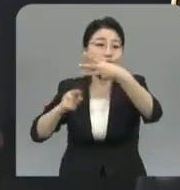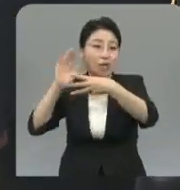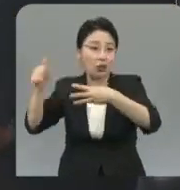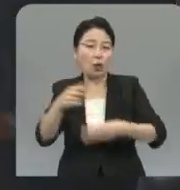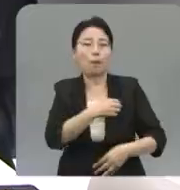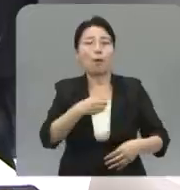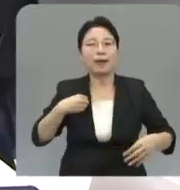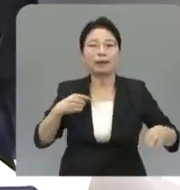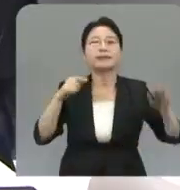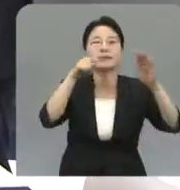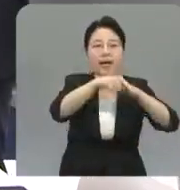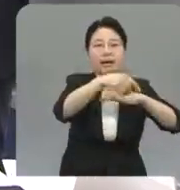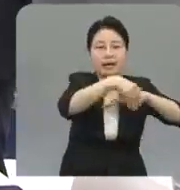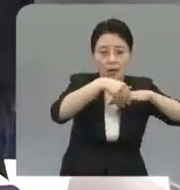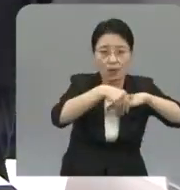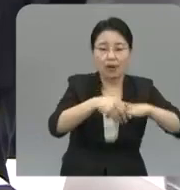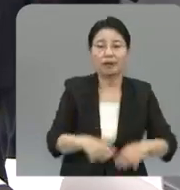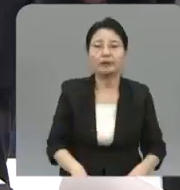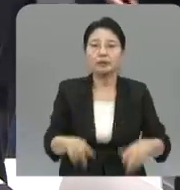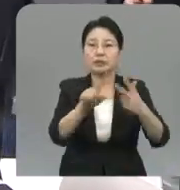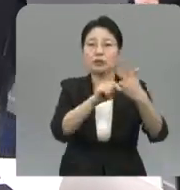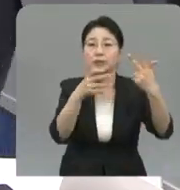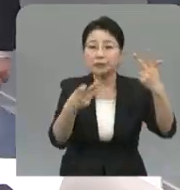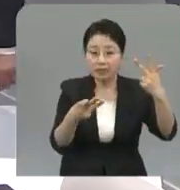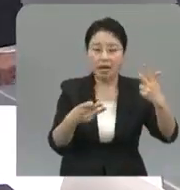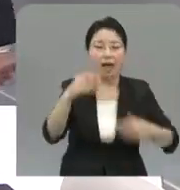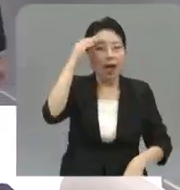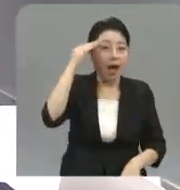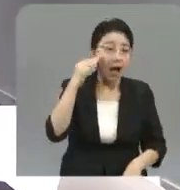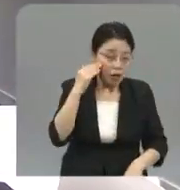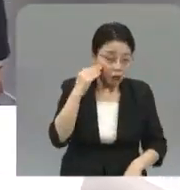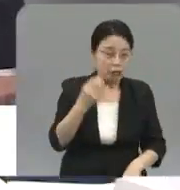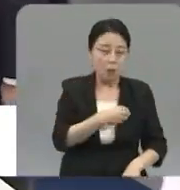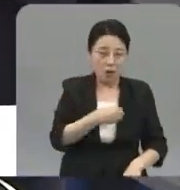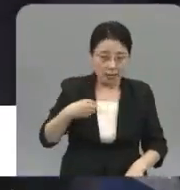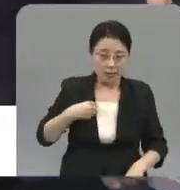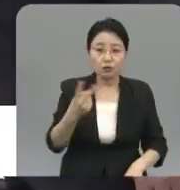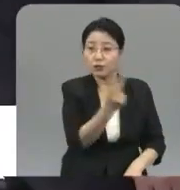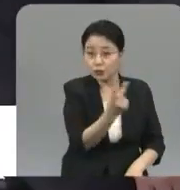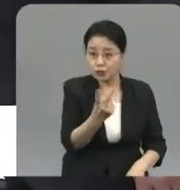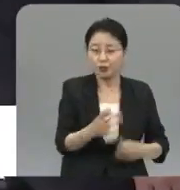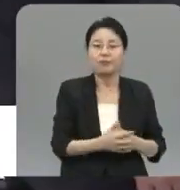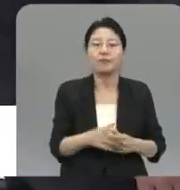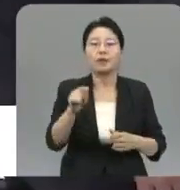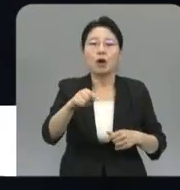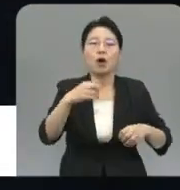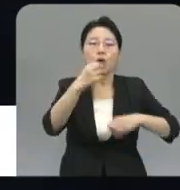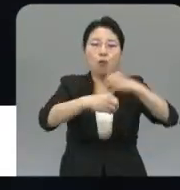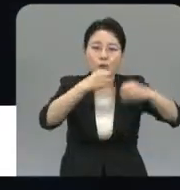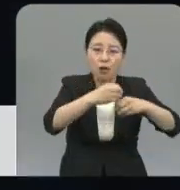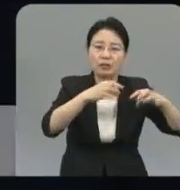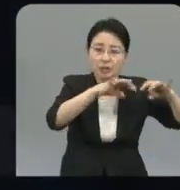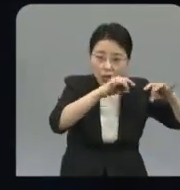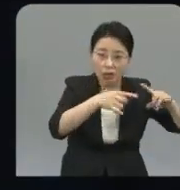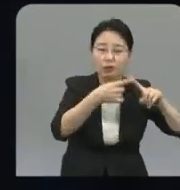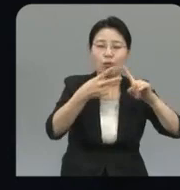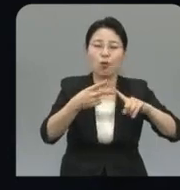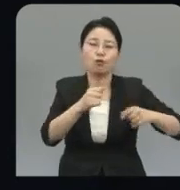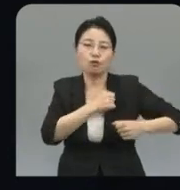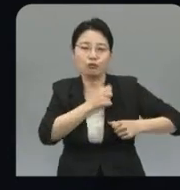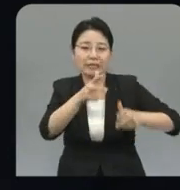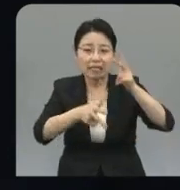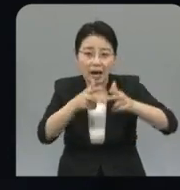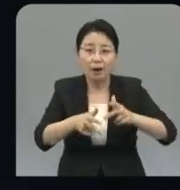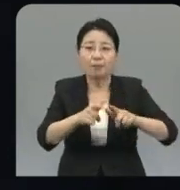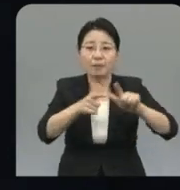Korea Selatan dan Jepang presiden Yun melanjutkan kunjungannya ke Polandia dalam pertemuan Puncak dengan Polandia Pada hari Kamis 13 Juli waktu